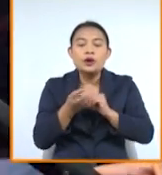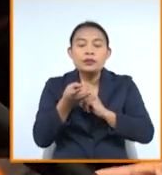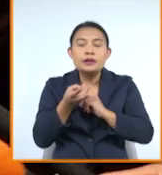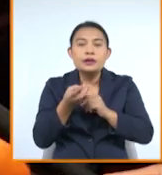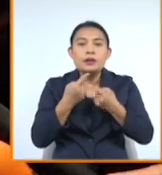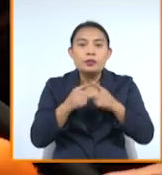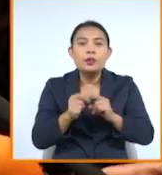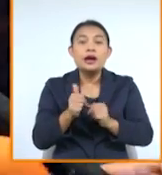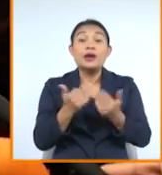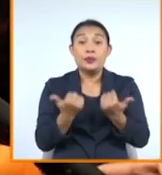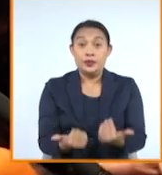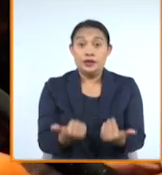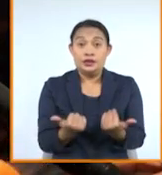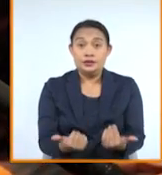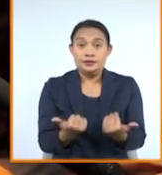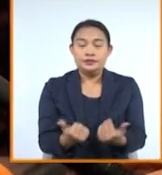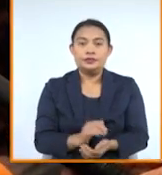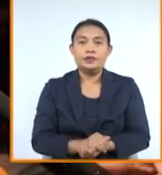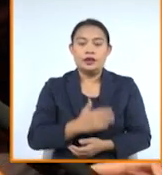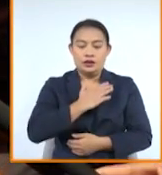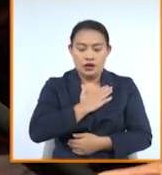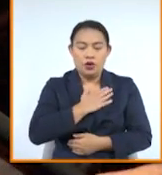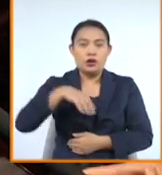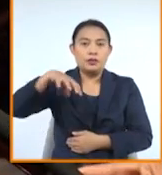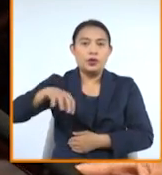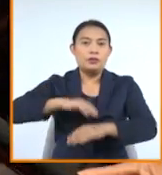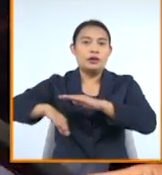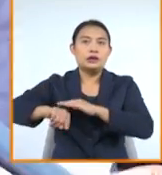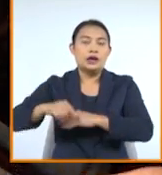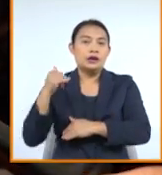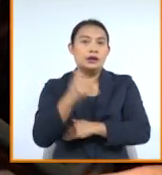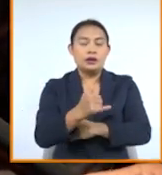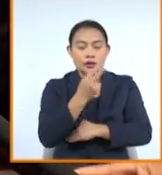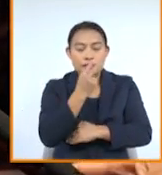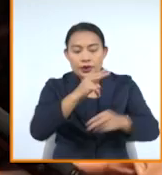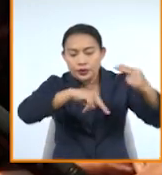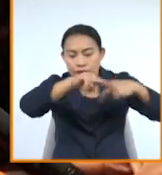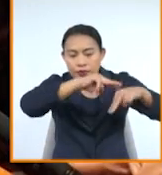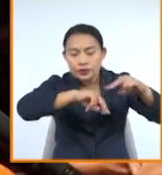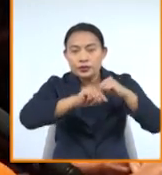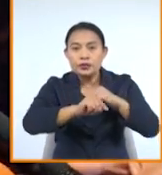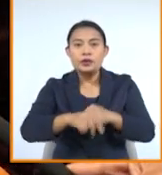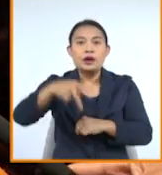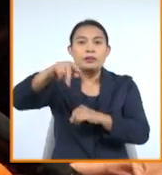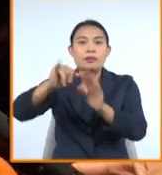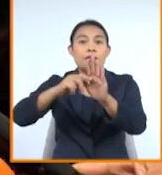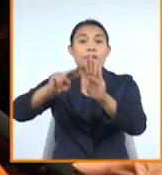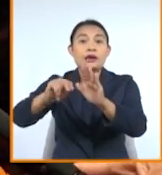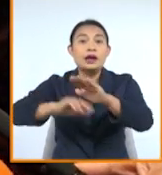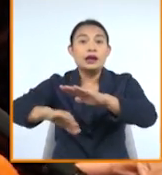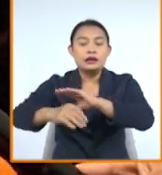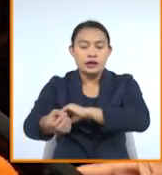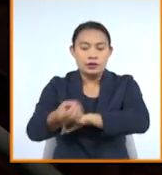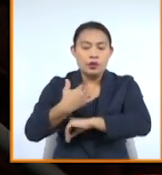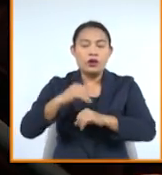าวันนี้เรากับกองพิสูจน์หลักฐานมาตรวจสถานที่เกิดเหตุเพื่อพิสูจน์ทราบตามคำให้การพยานที่ให้การไว้กับพนักงานสอบส